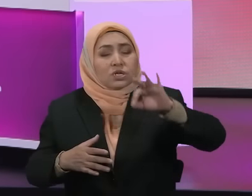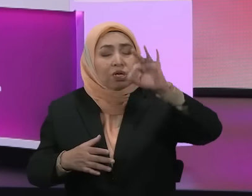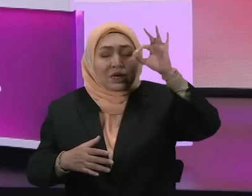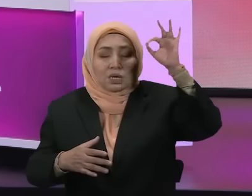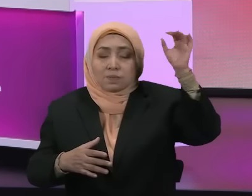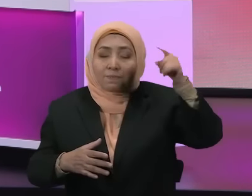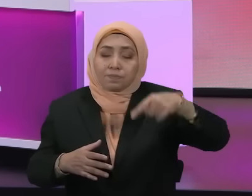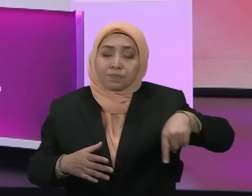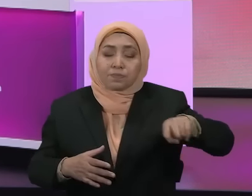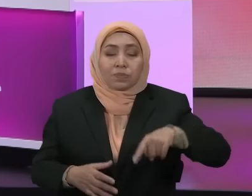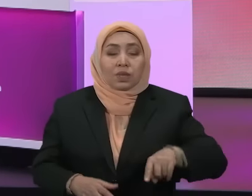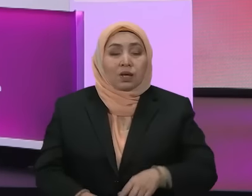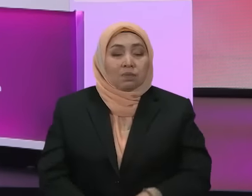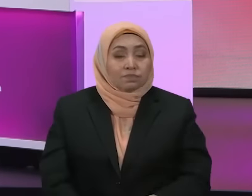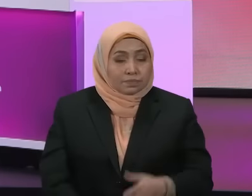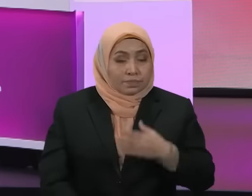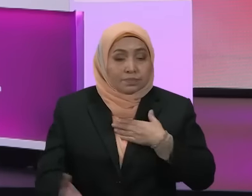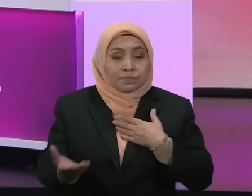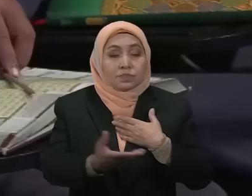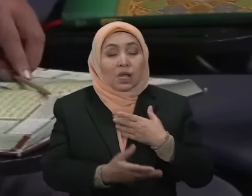وَأَنفُسِهِمْ سِلَكَنْ